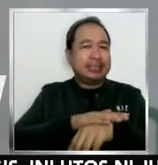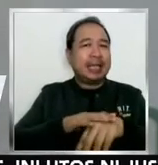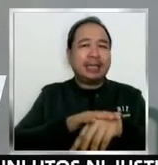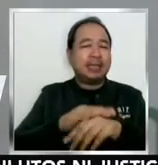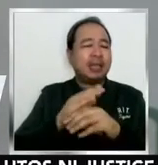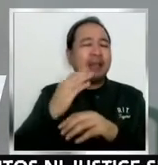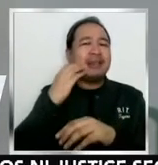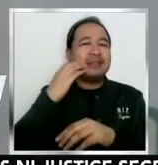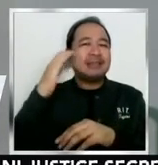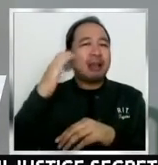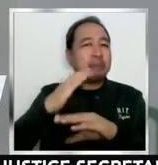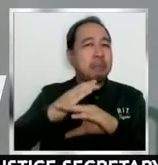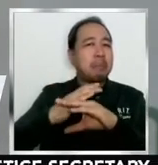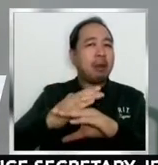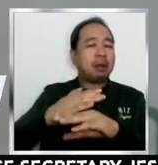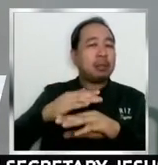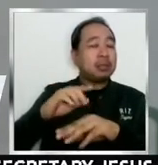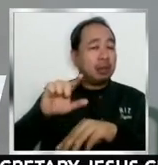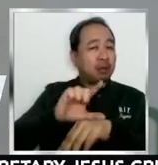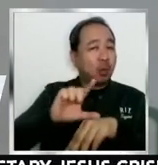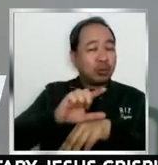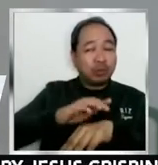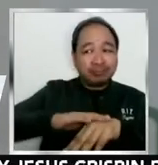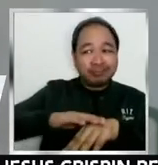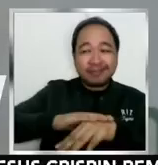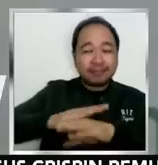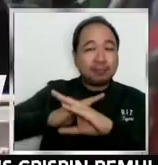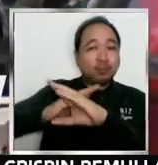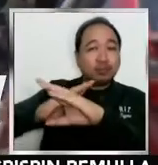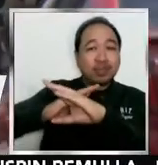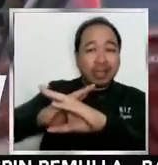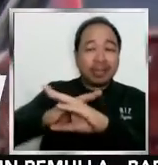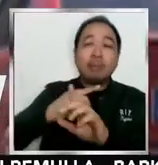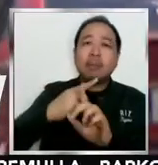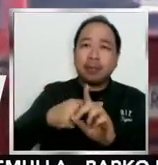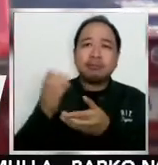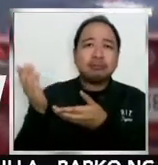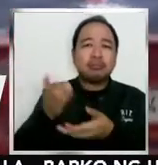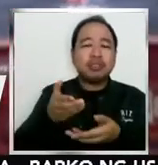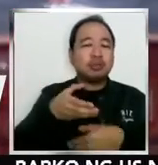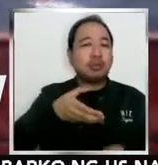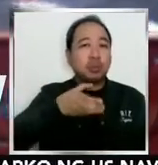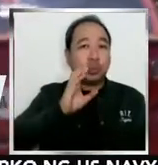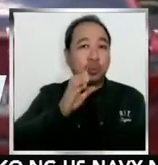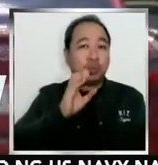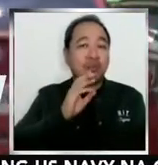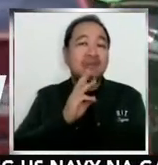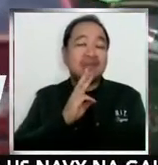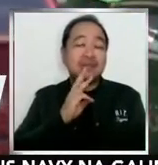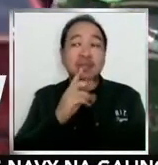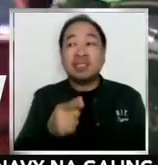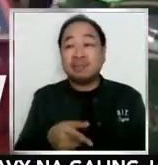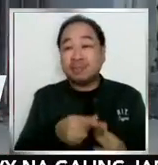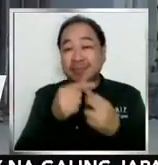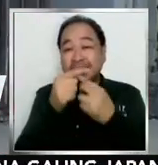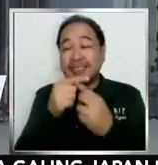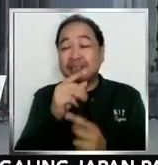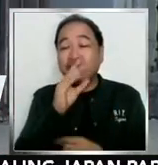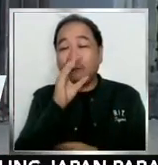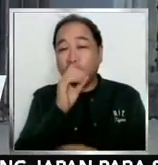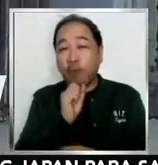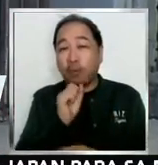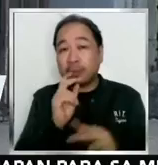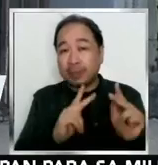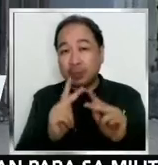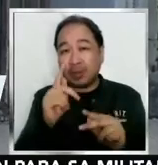maproteksyonan ang ating mga balat. Pati na rin po, magdala po tayo ng tubig. Lalong-lalo na yung mga nakakatanda, because of the heat,